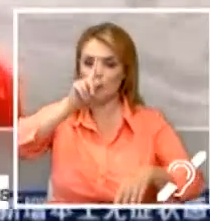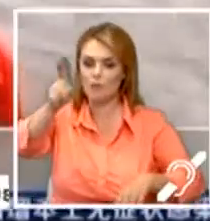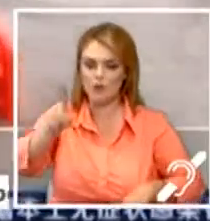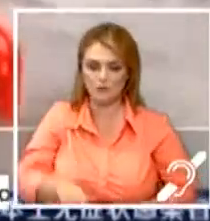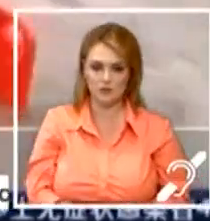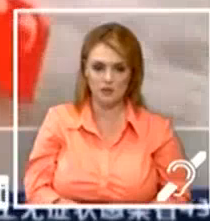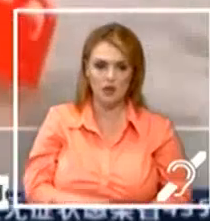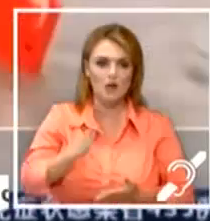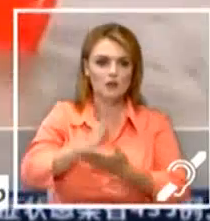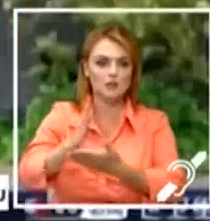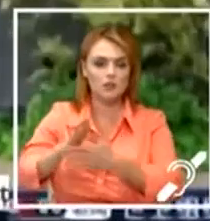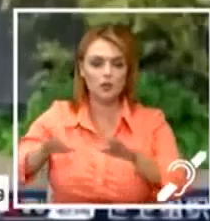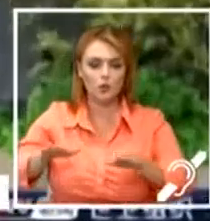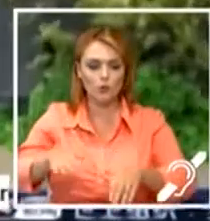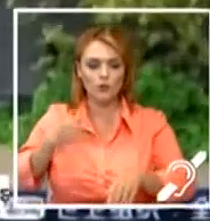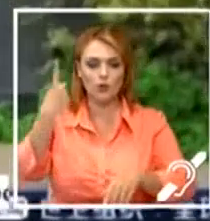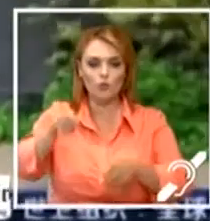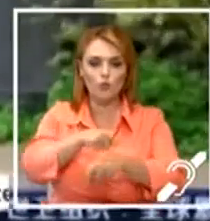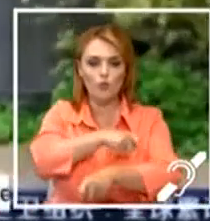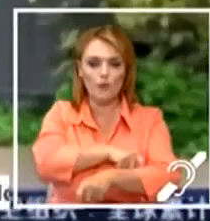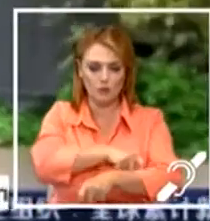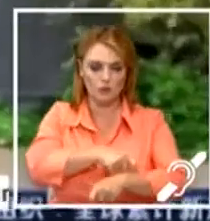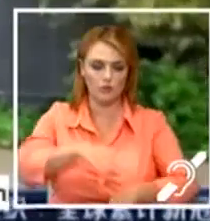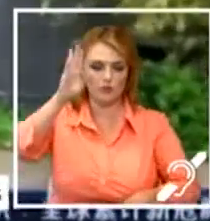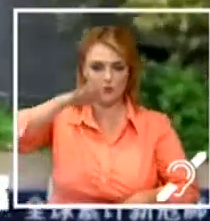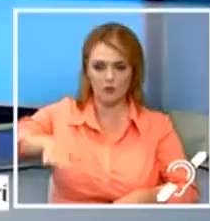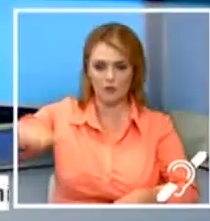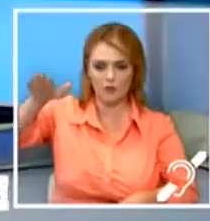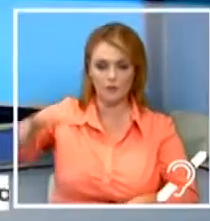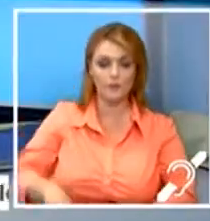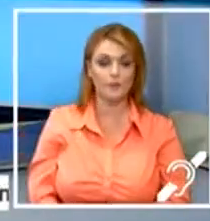un metru, astfel încât mai multe persoane au fost evacuate din case.